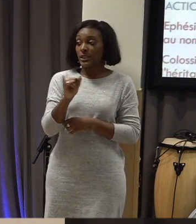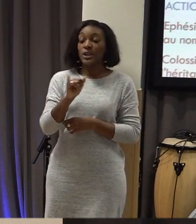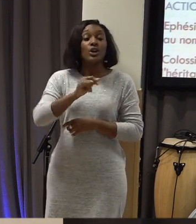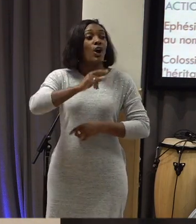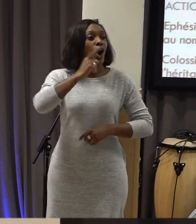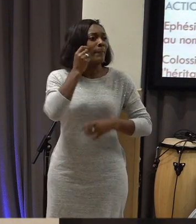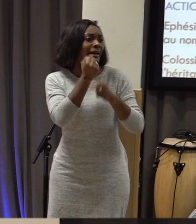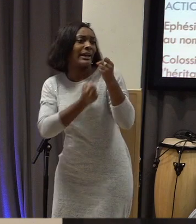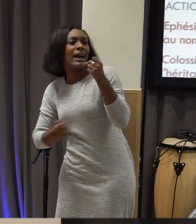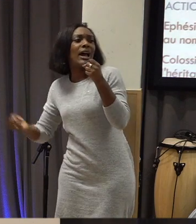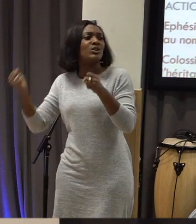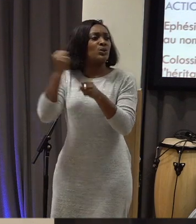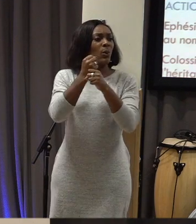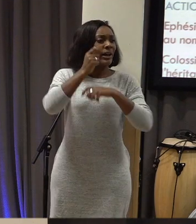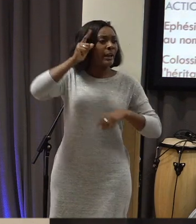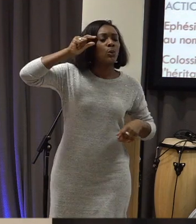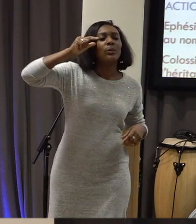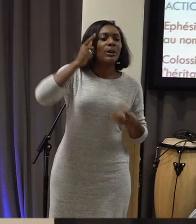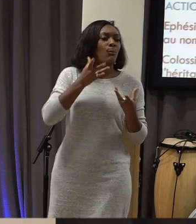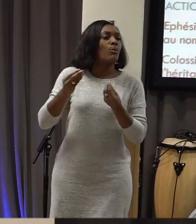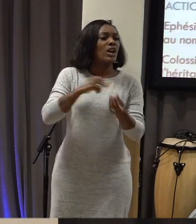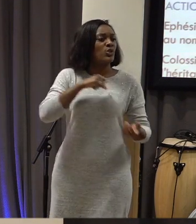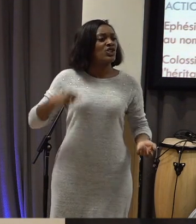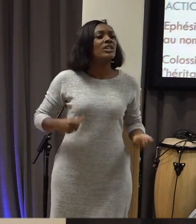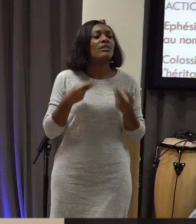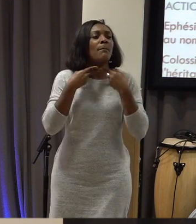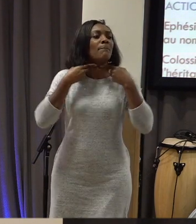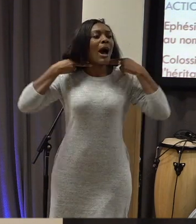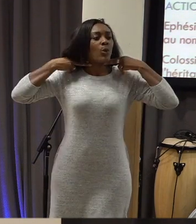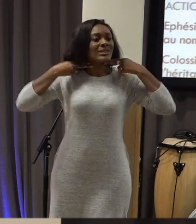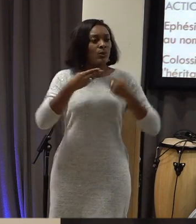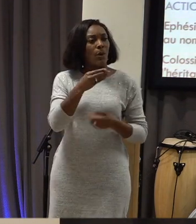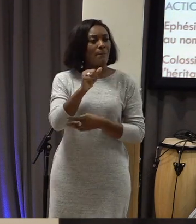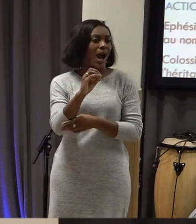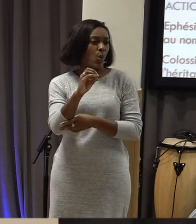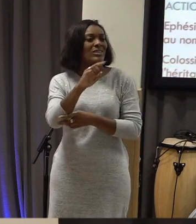le fondateur de la République populaire de Chine, Mao Tse-tung.